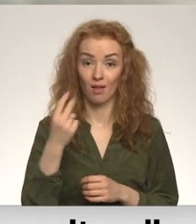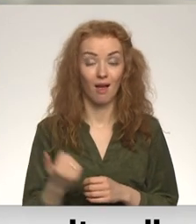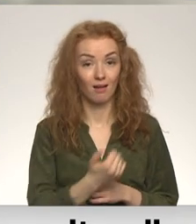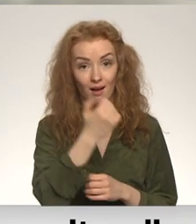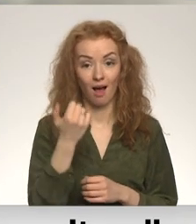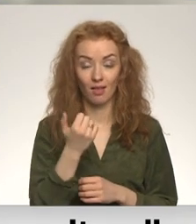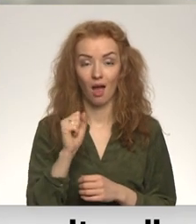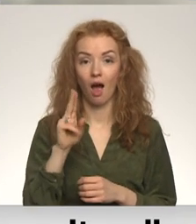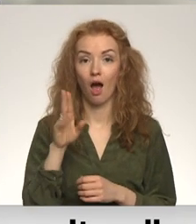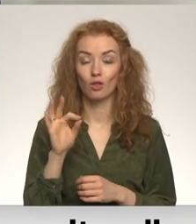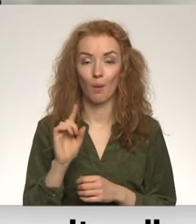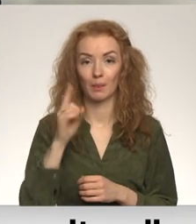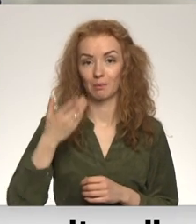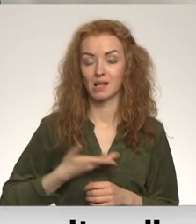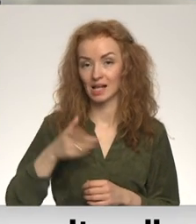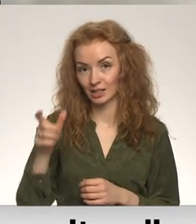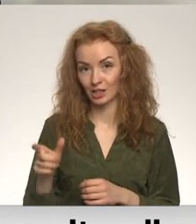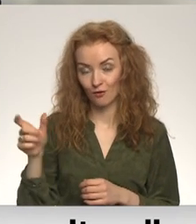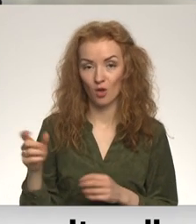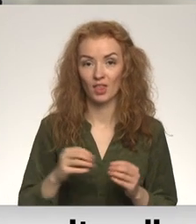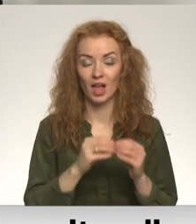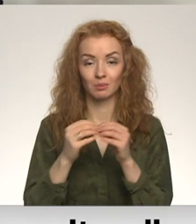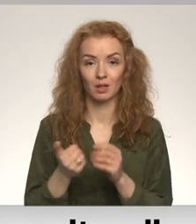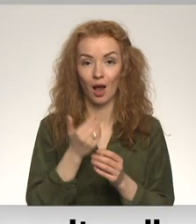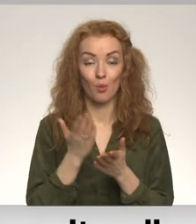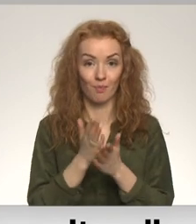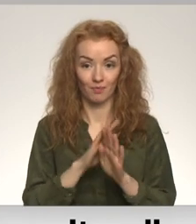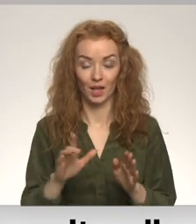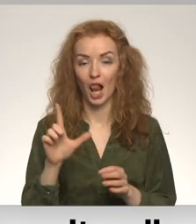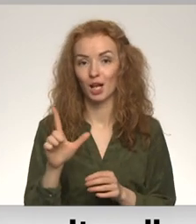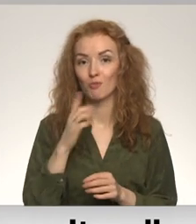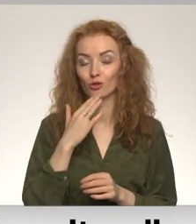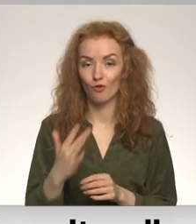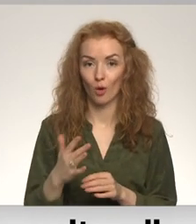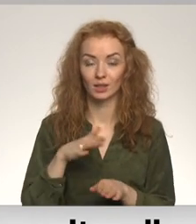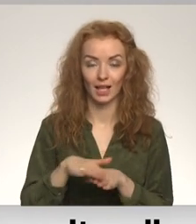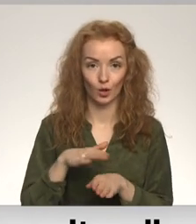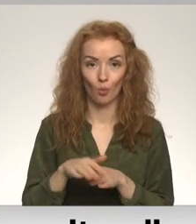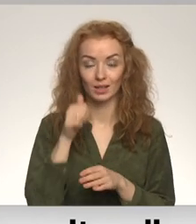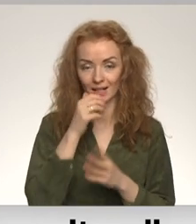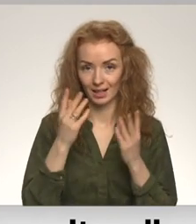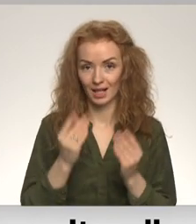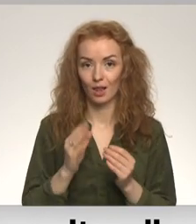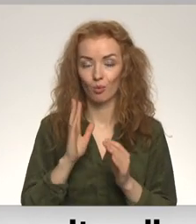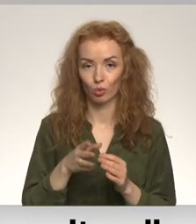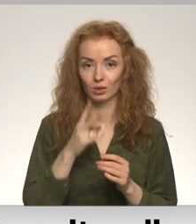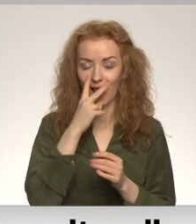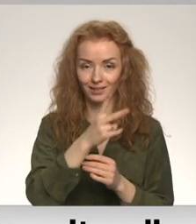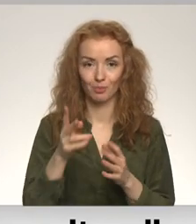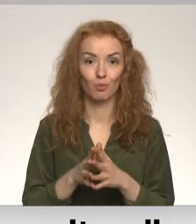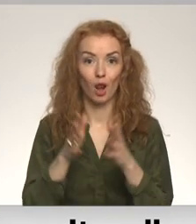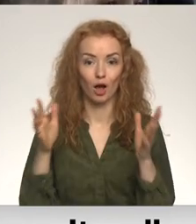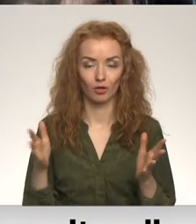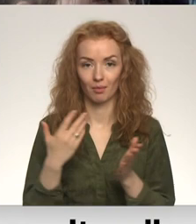Gadā ANO pirmiedzīvotāju valodu desmitgadē noslēdzoties, lībiešu valodas lietojums ikdienā būs redzams daudz plašāk,